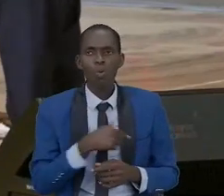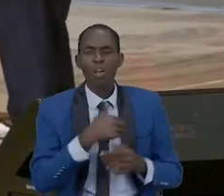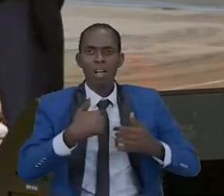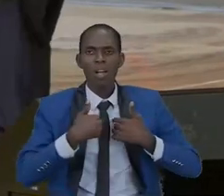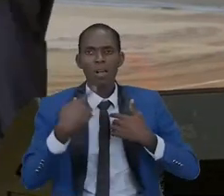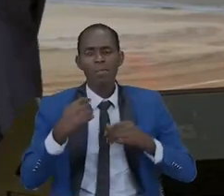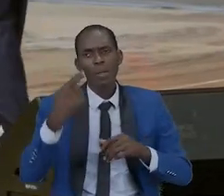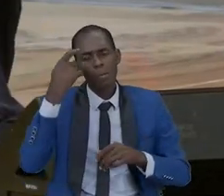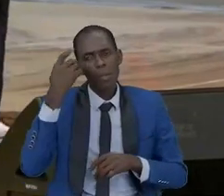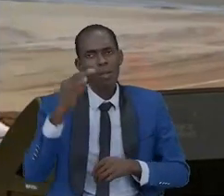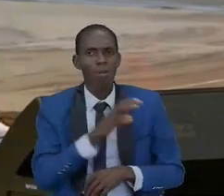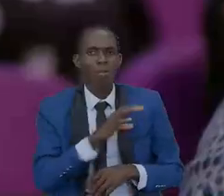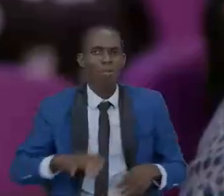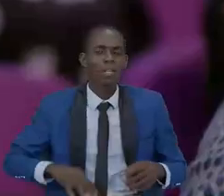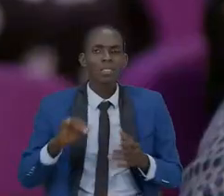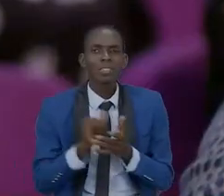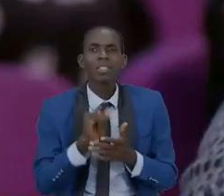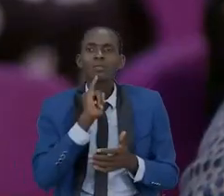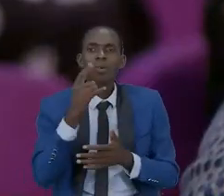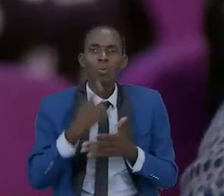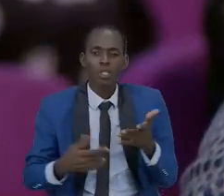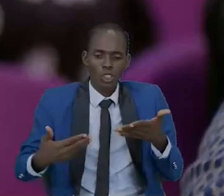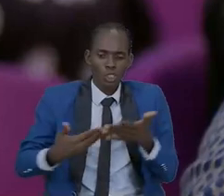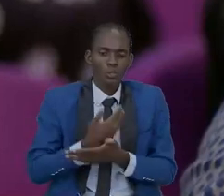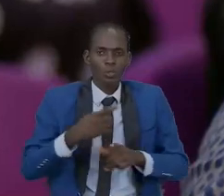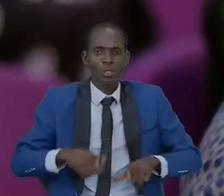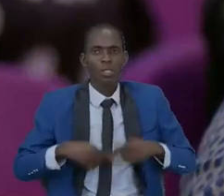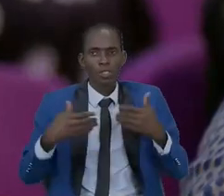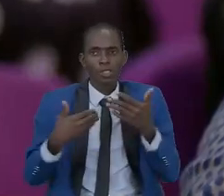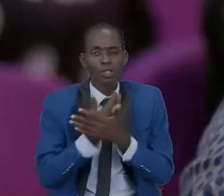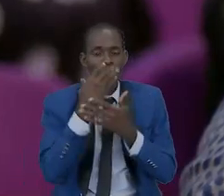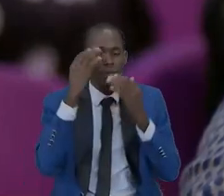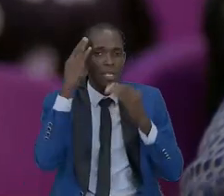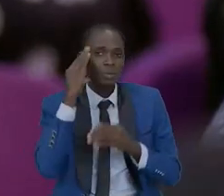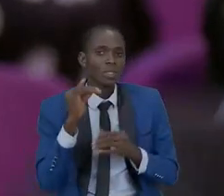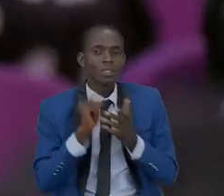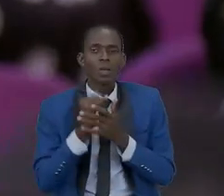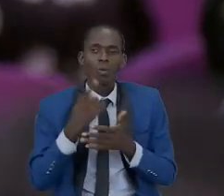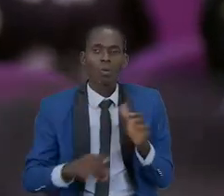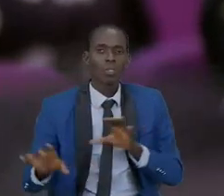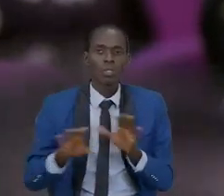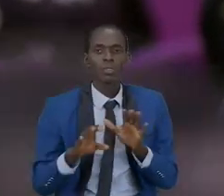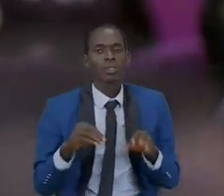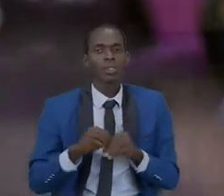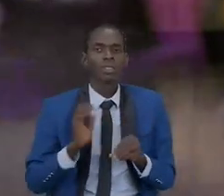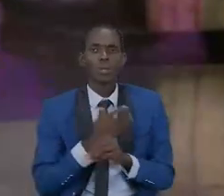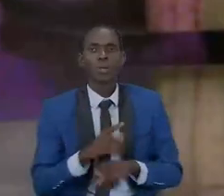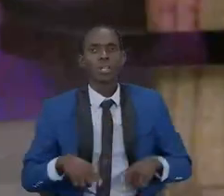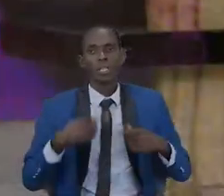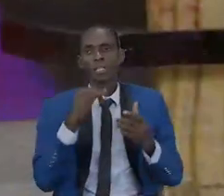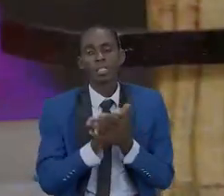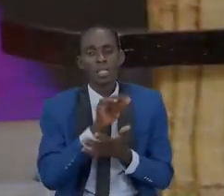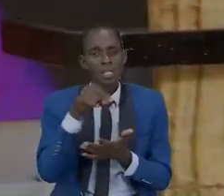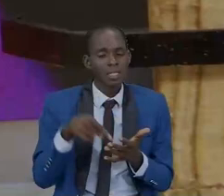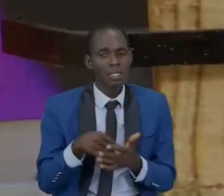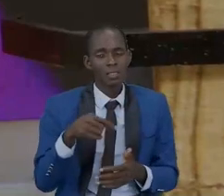Christian à cause de cela c'est ce que la vie nouvelle la nouvelle expérience produit dans notre vie et de dire alors ayez